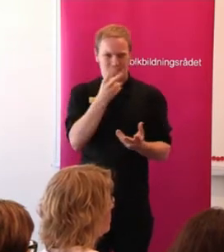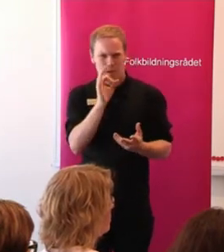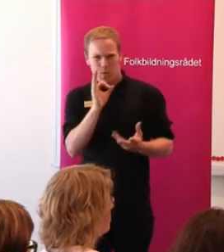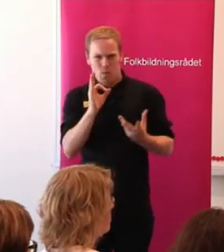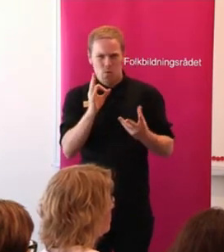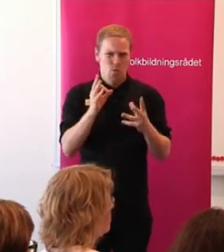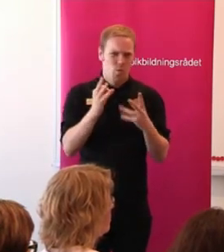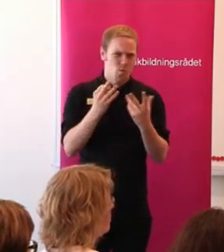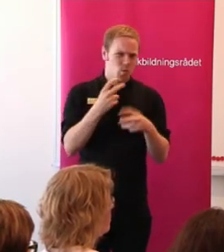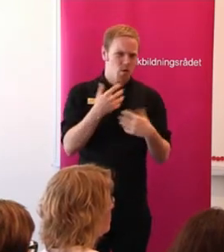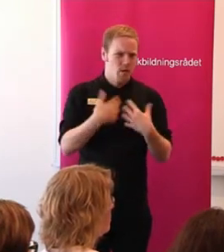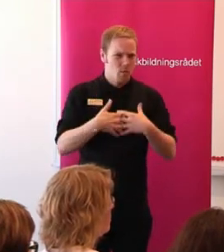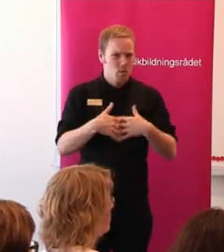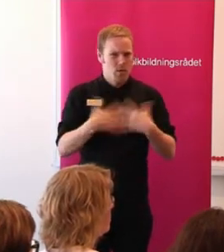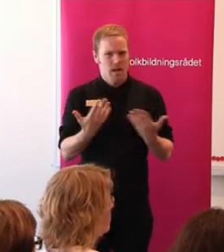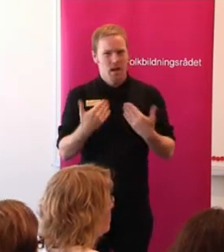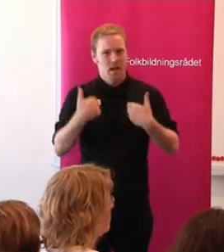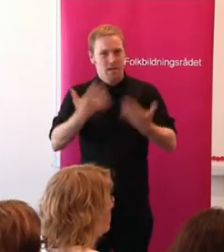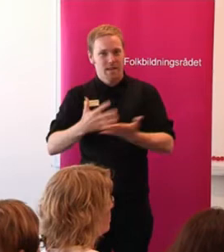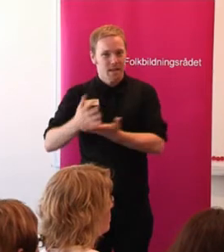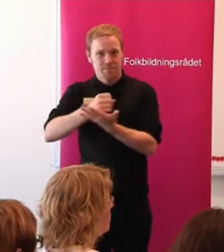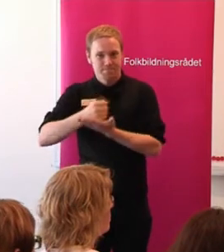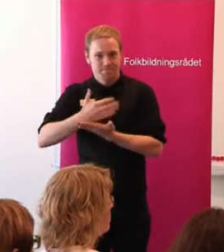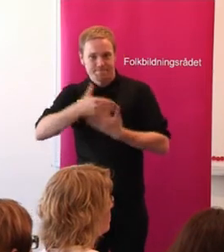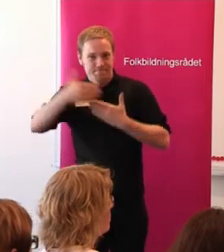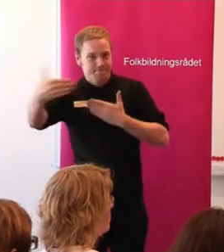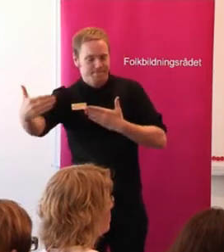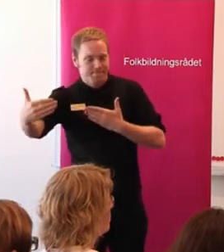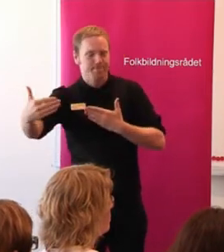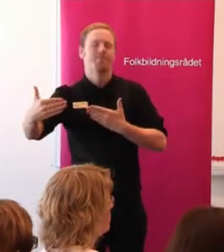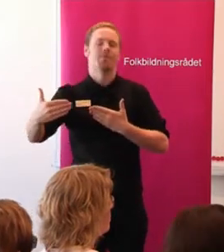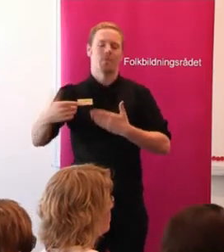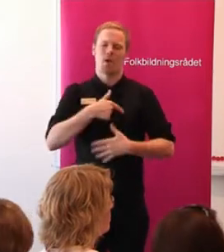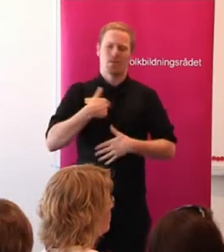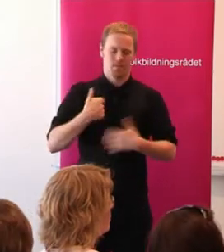lönar det sig tillbaka eller inte. Och så fick vi det. Och sen,